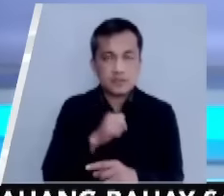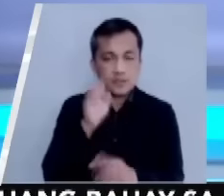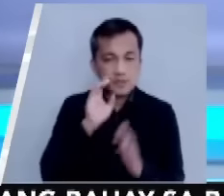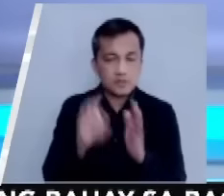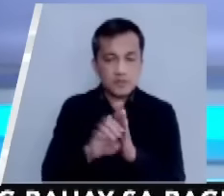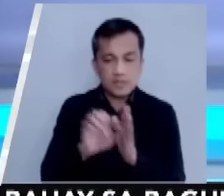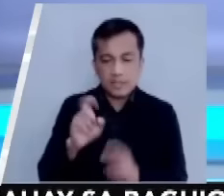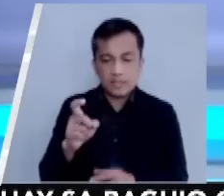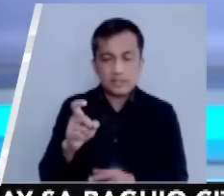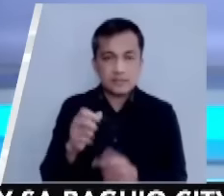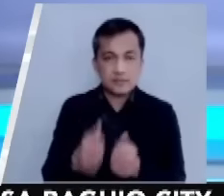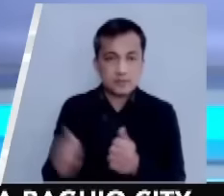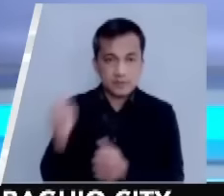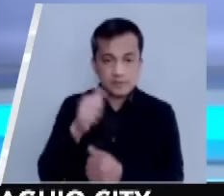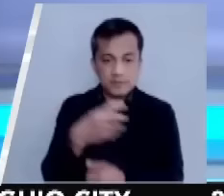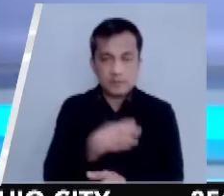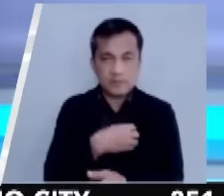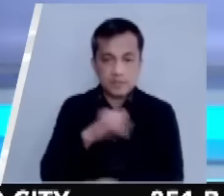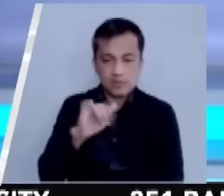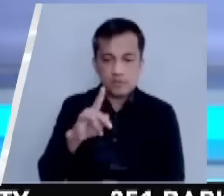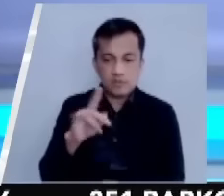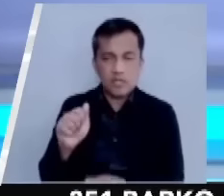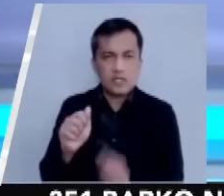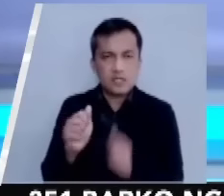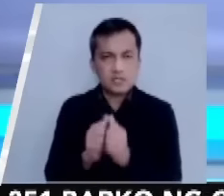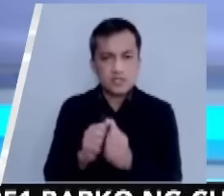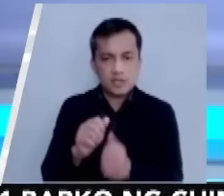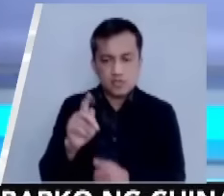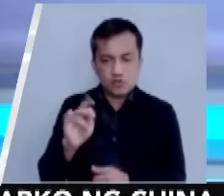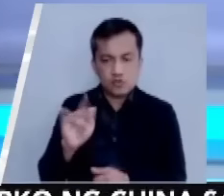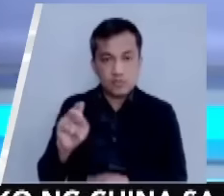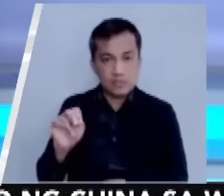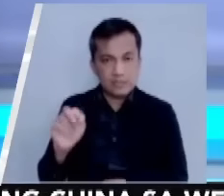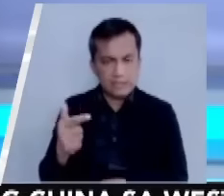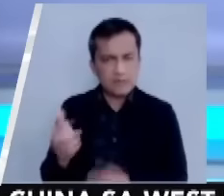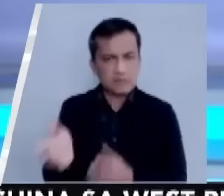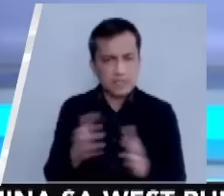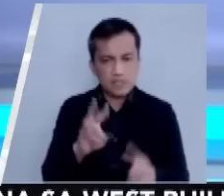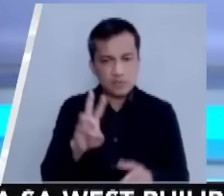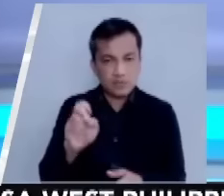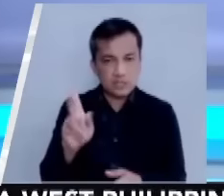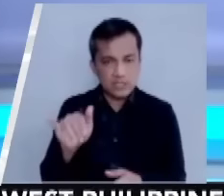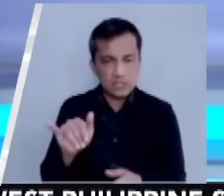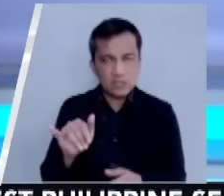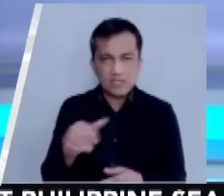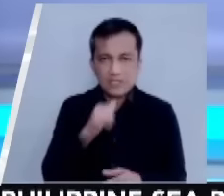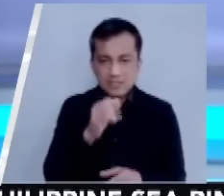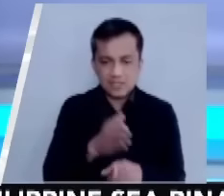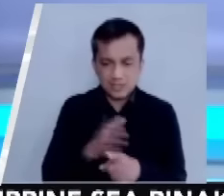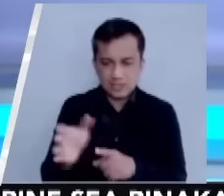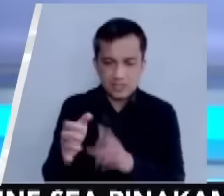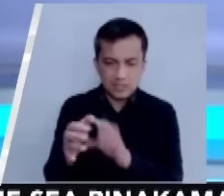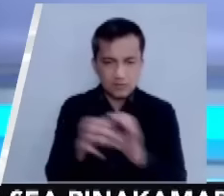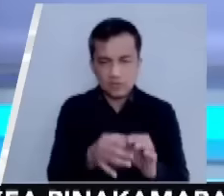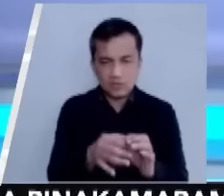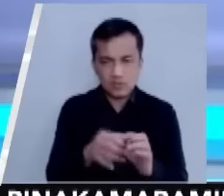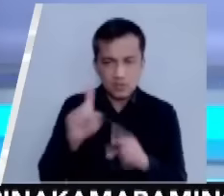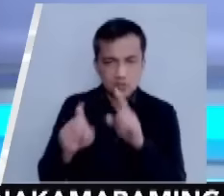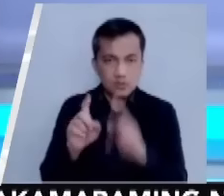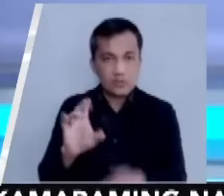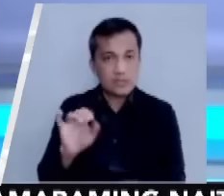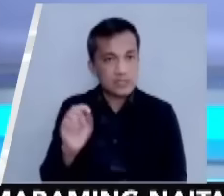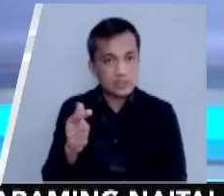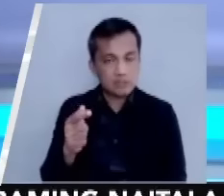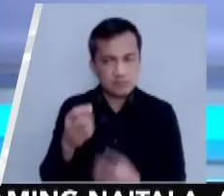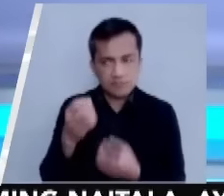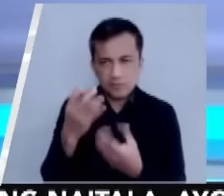Jr. kasama sina Tony Yang at Wesley Goh. Hindi direktang iniugnay dyan, pero tuloy pa rin ang pag-usisa ng CIDG sa impormasyong